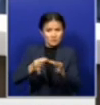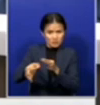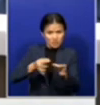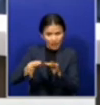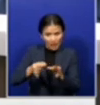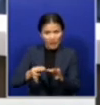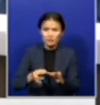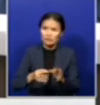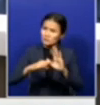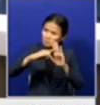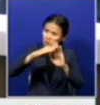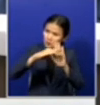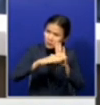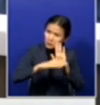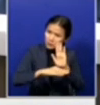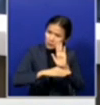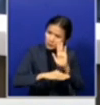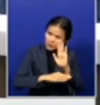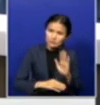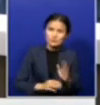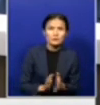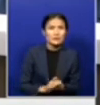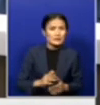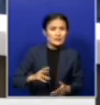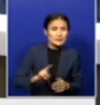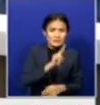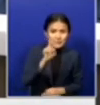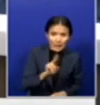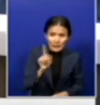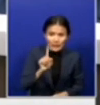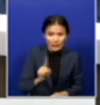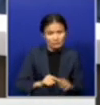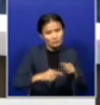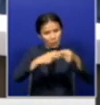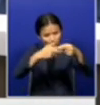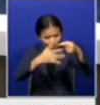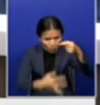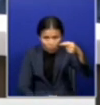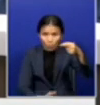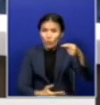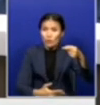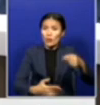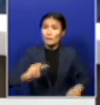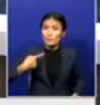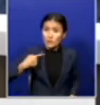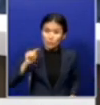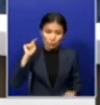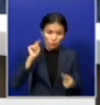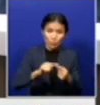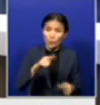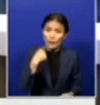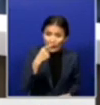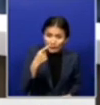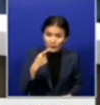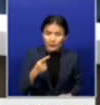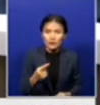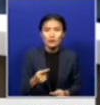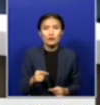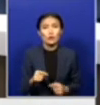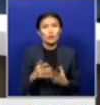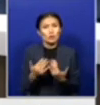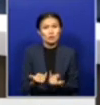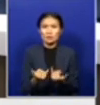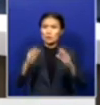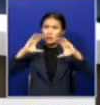ครจะได้รับประโยชน์เพราะเท่าที่รัฐบาลชี้แจงมาที่ผ่านๆมาค่าใช้จ่ายในการที่จะเยียวยา